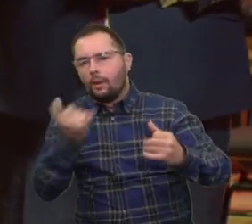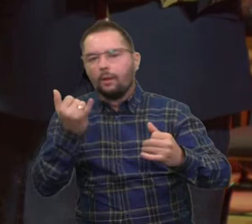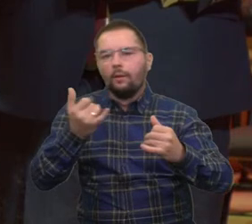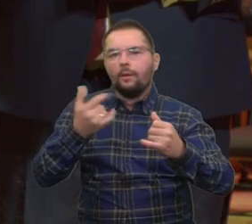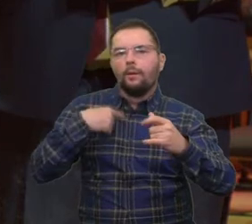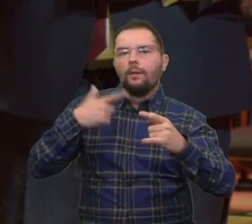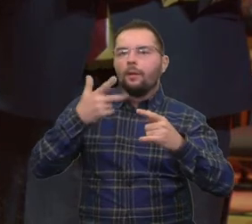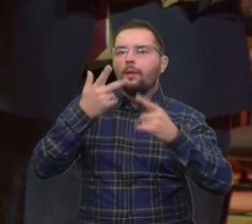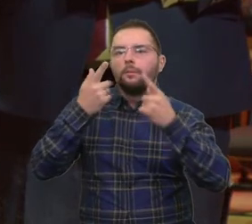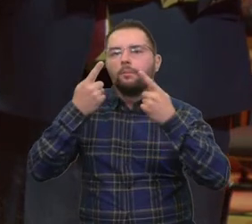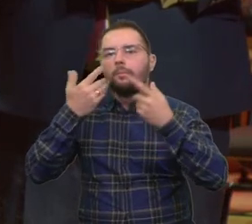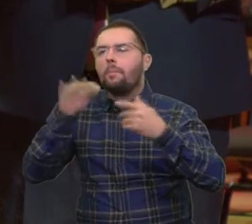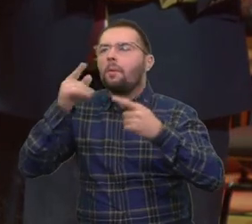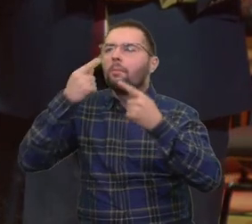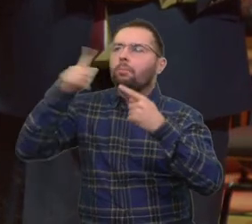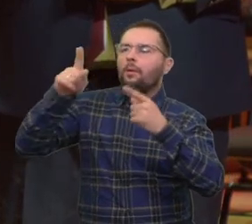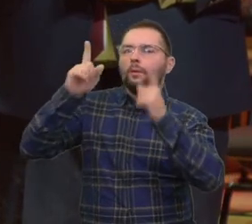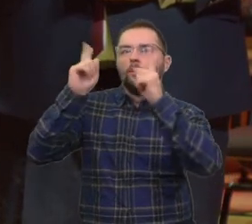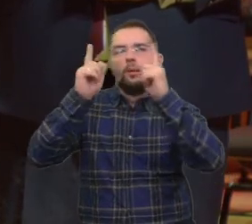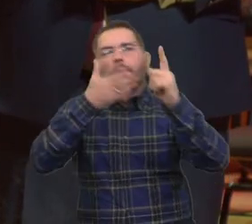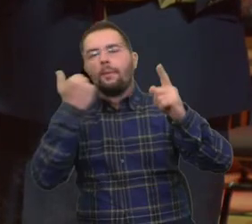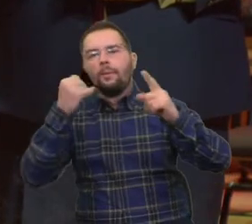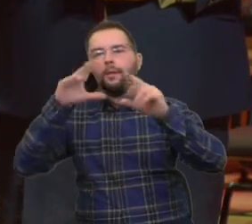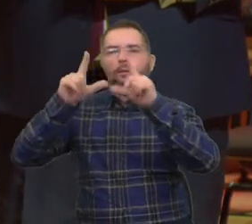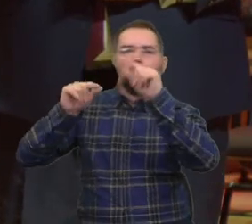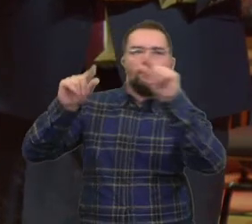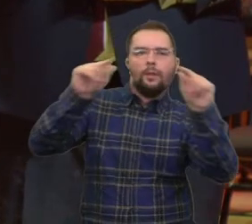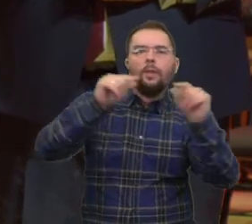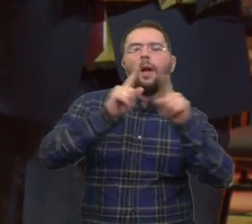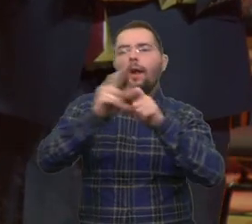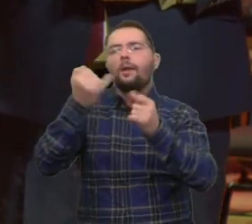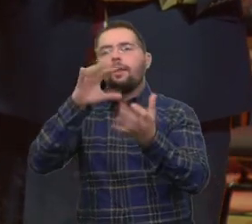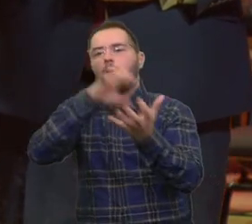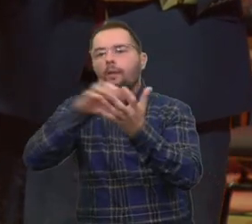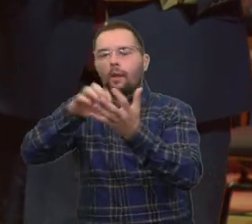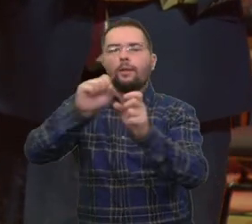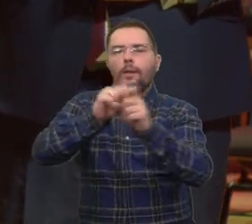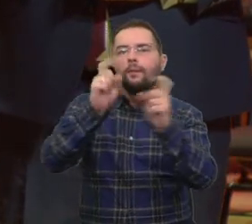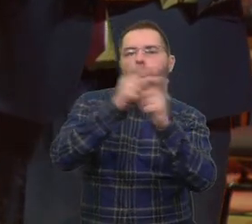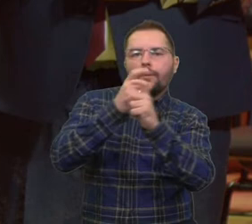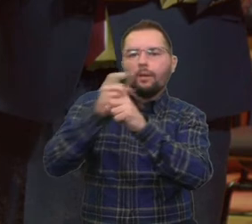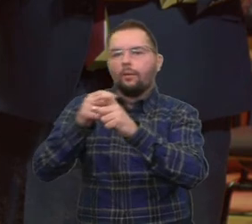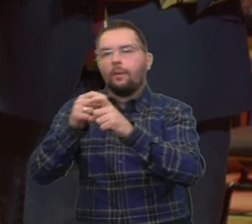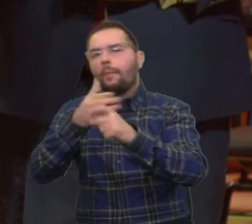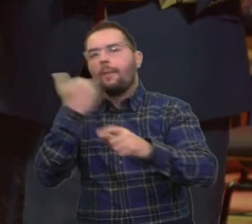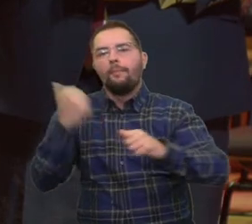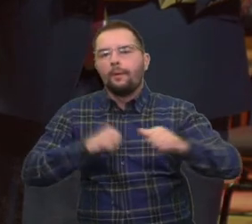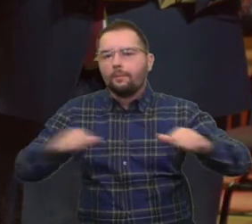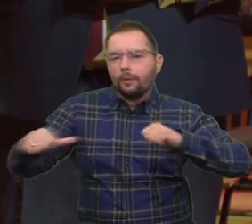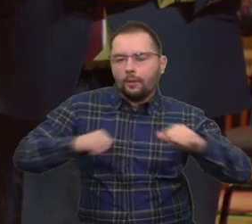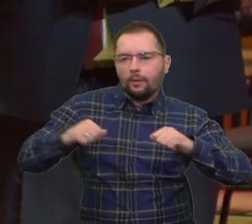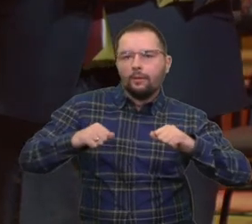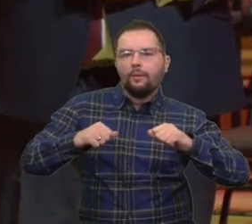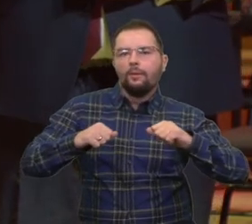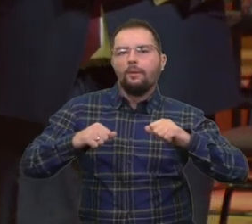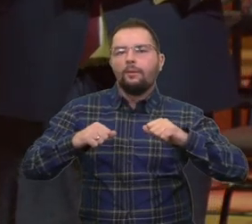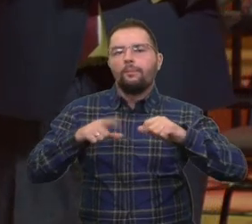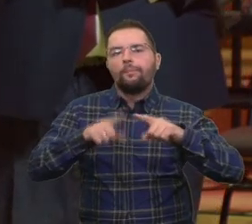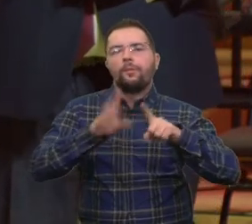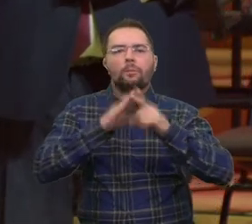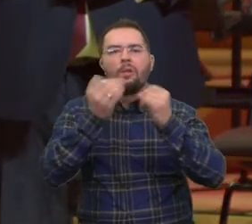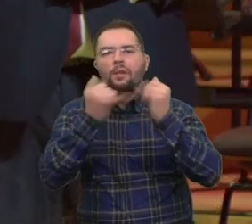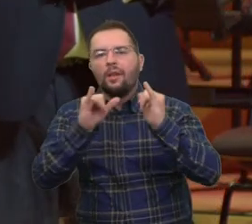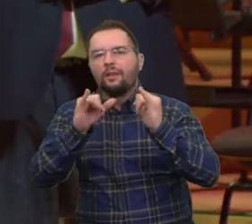przestaliśmy zauważać, że on funkcjonuje. Natomiast są obszary, są kraje, gdzie tego samorządu nie ma, że wszystko zupełnie